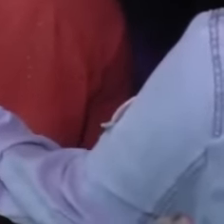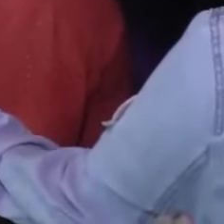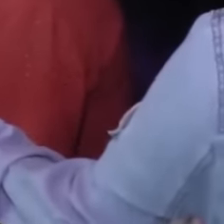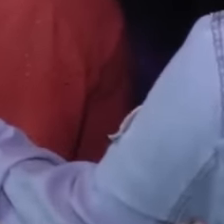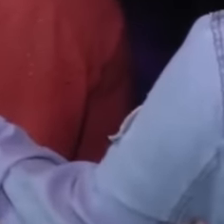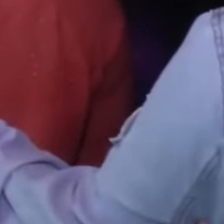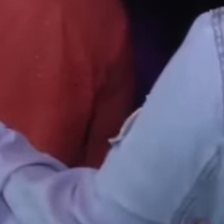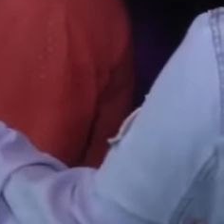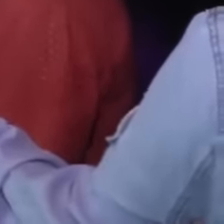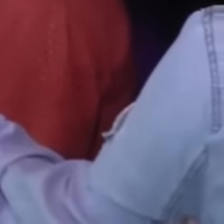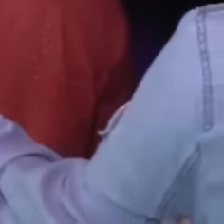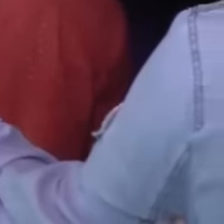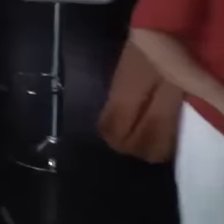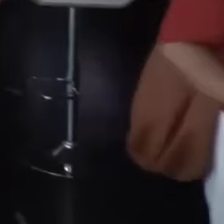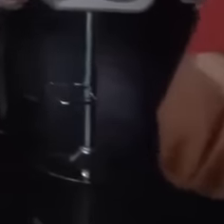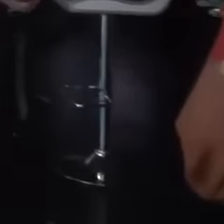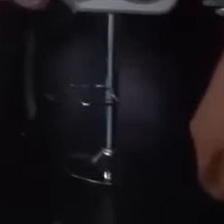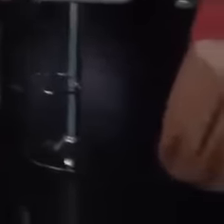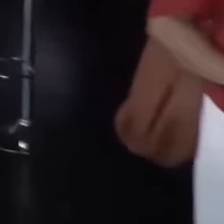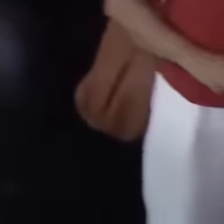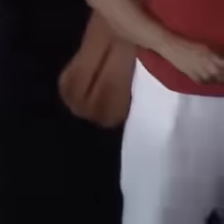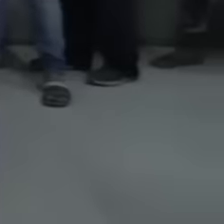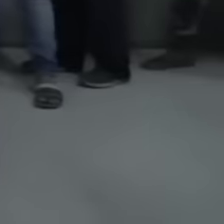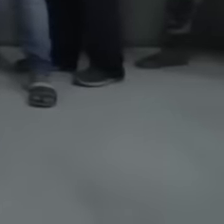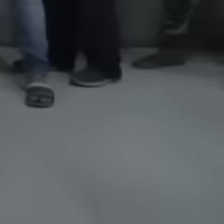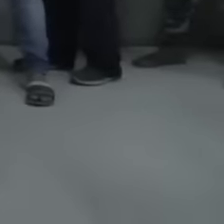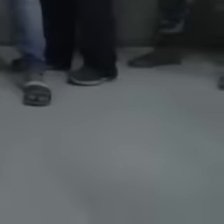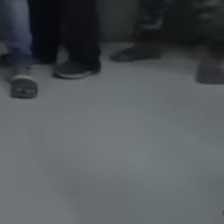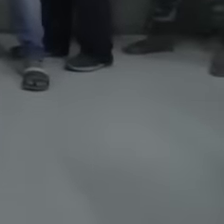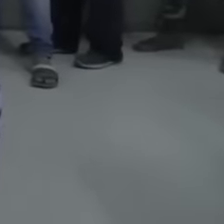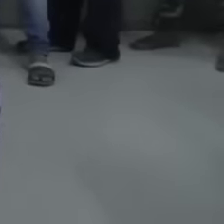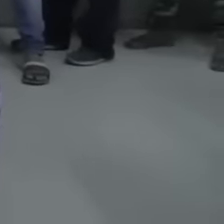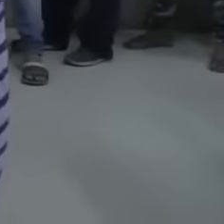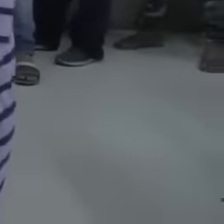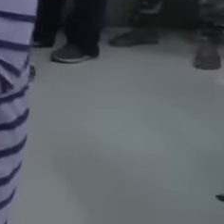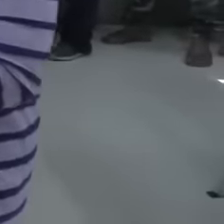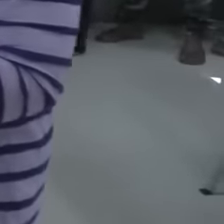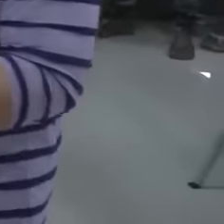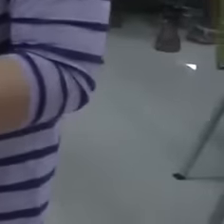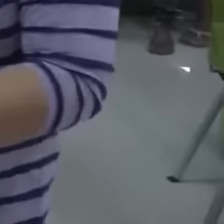imbisigahan natin. Diba? Wala po. Sige, lasyo muna kayo ha.